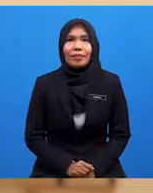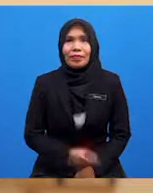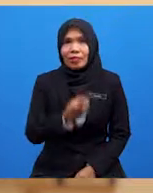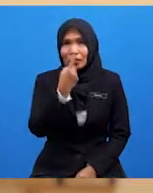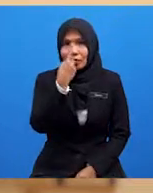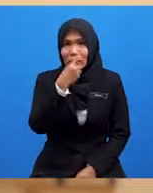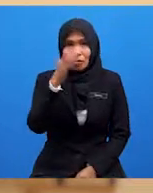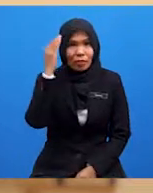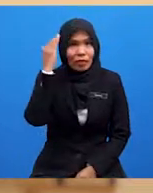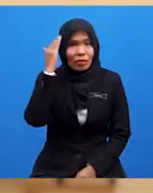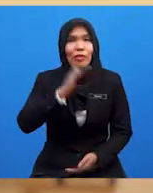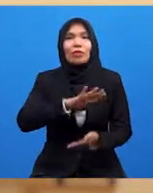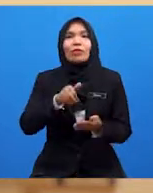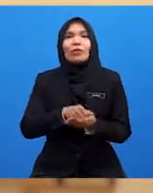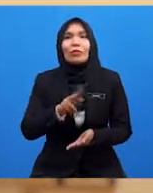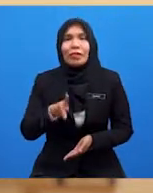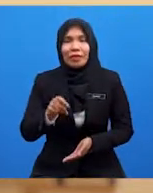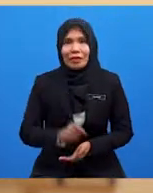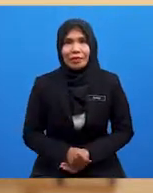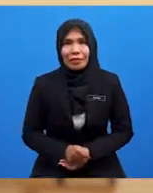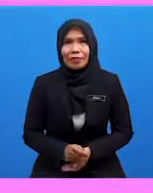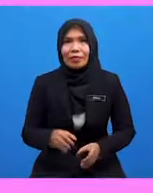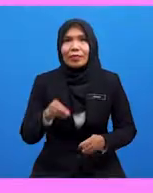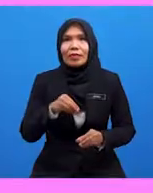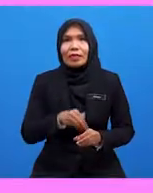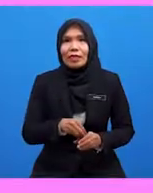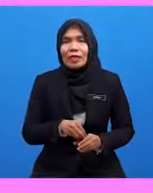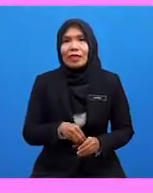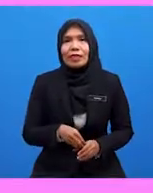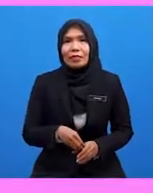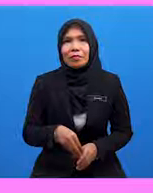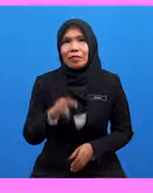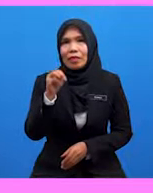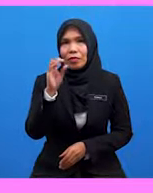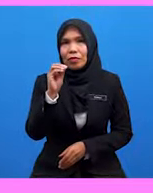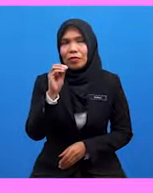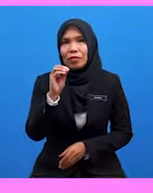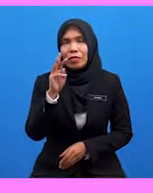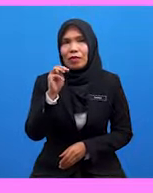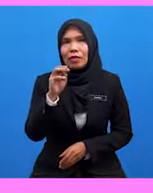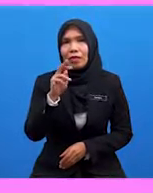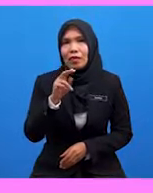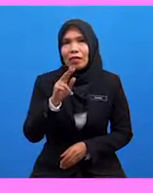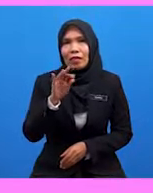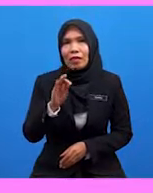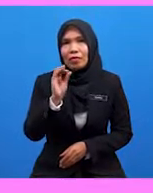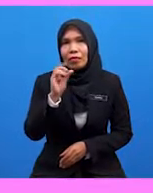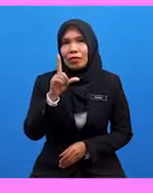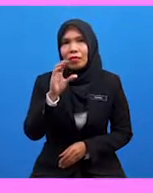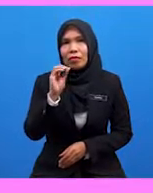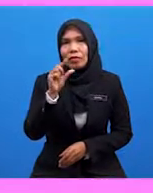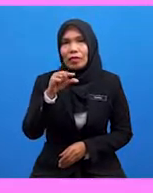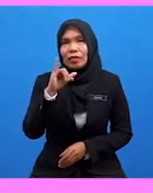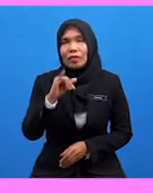Untuk pengetahuan semua pelajar, dalam bidang morfologi, kata tugas ini berada dalam kelompok